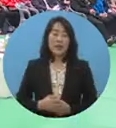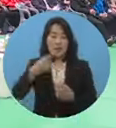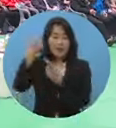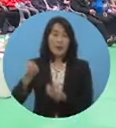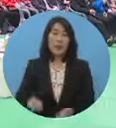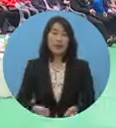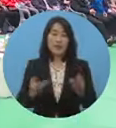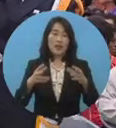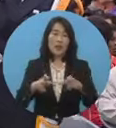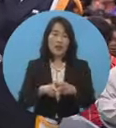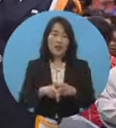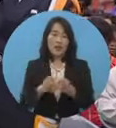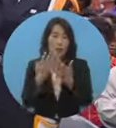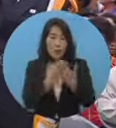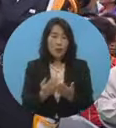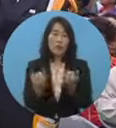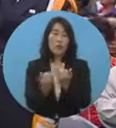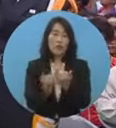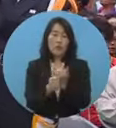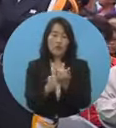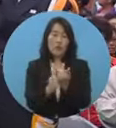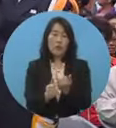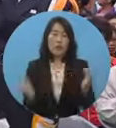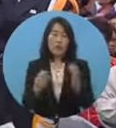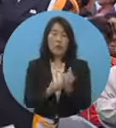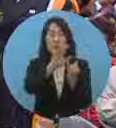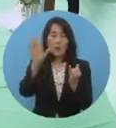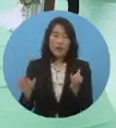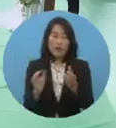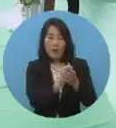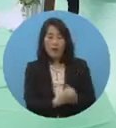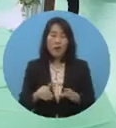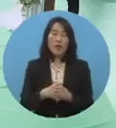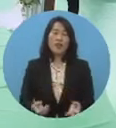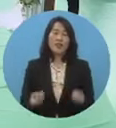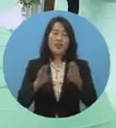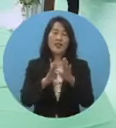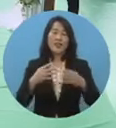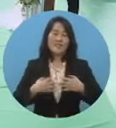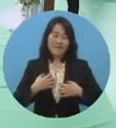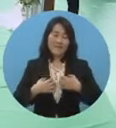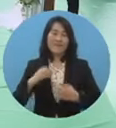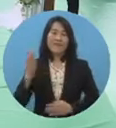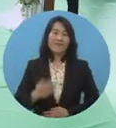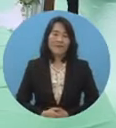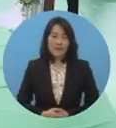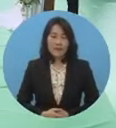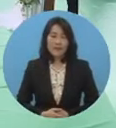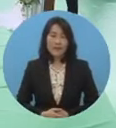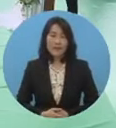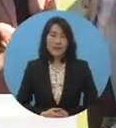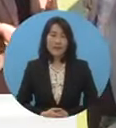기념행사와 장애인 동 부부 합동 결혼식 후 어울림 문화 축제가 펼쳐져 즐거운 한때를 보냈습니다